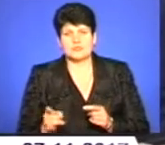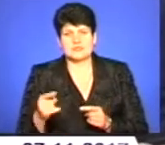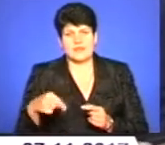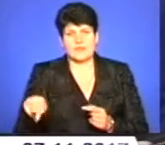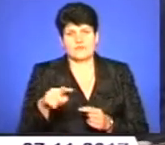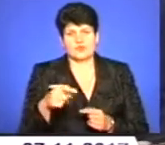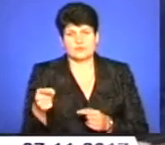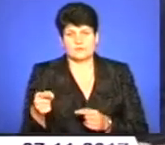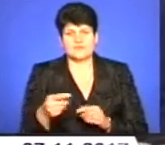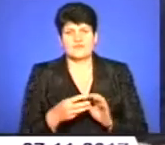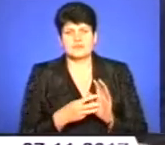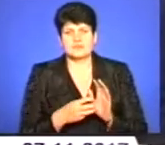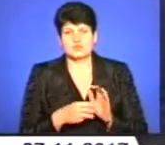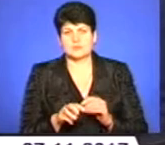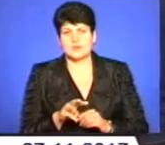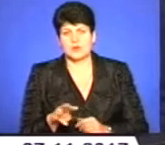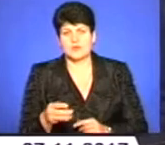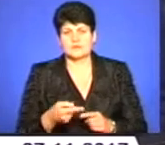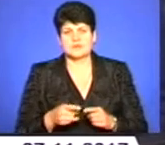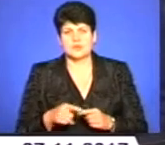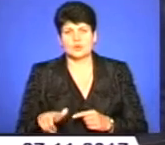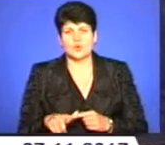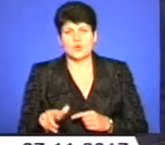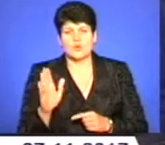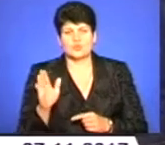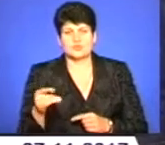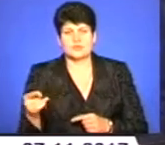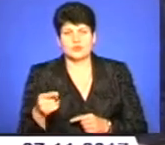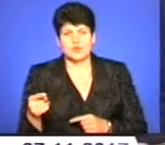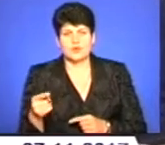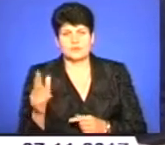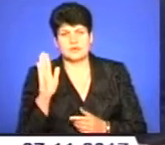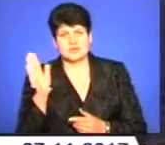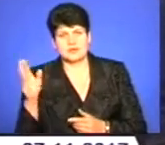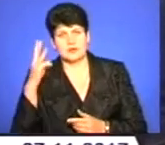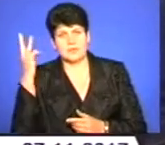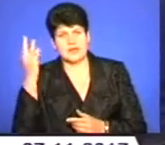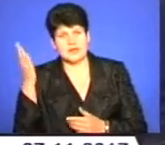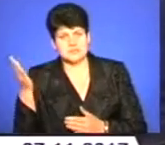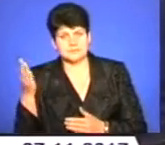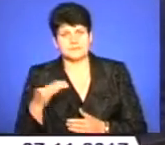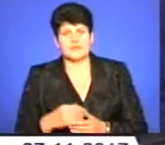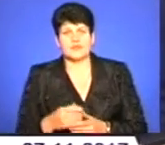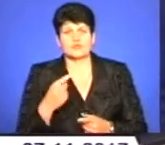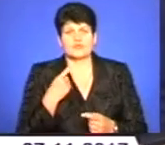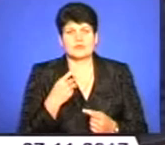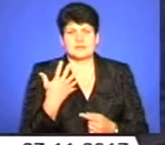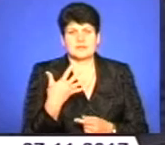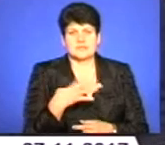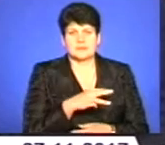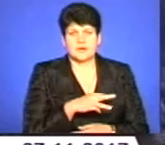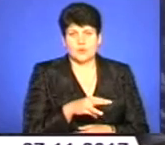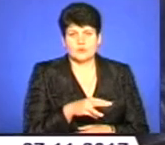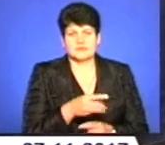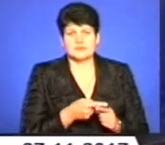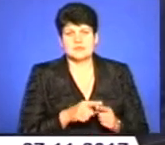Тернополя. 800 мільйонів – це дорога, яка буде Тернопіль в сторону Хмельницька. Якщо ми говоримо 50 мільйонів – це